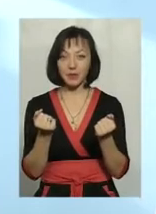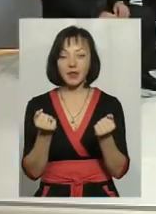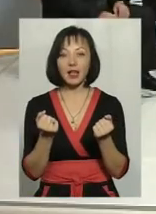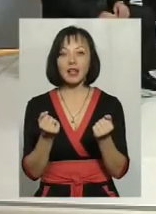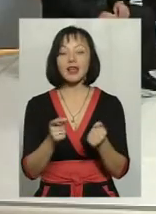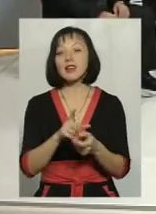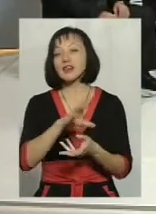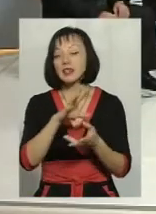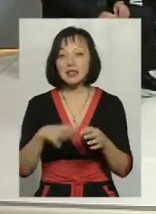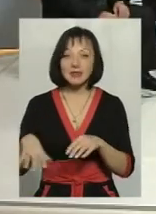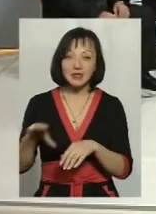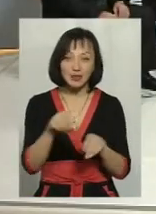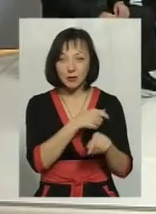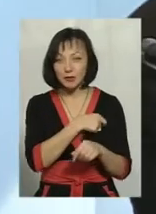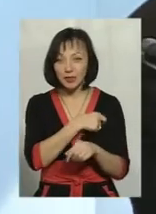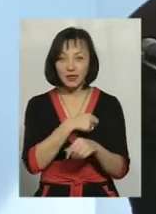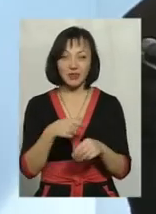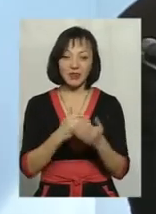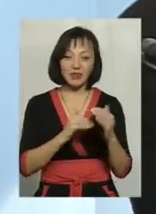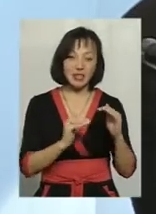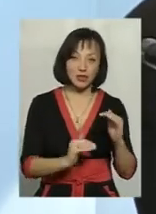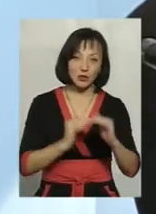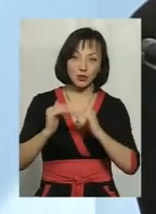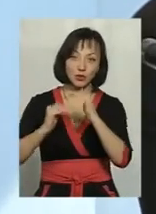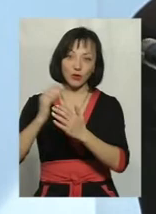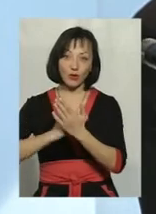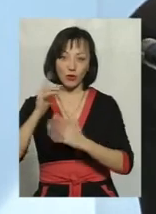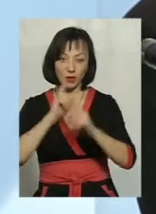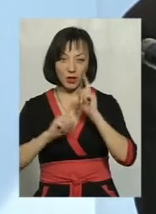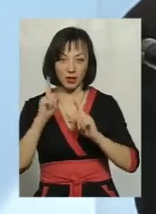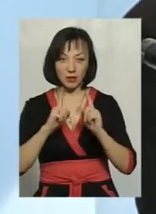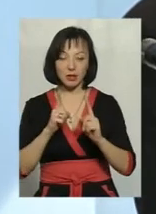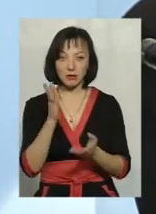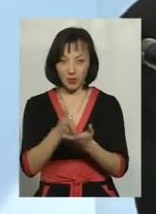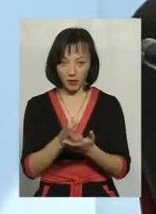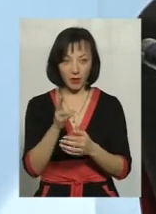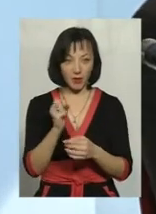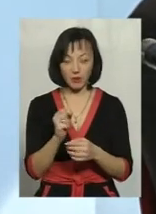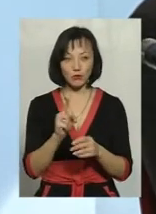депутатів всіх рівнів, від самого нижчого до самого верхнього, спрямоване на те,